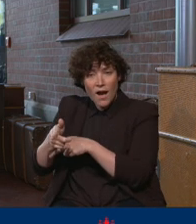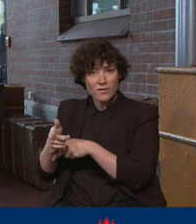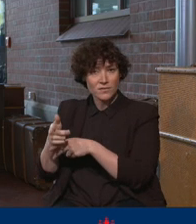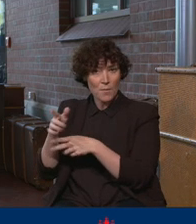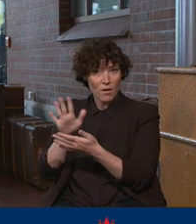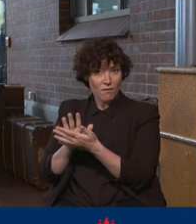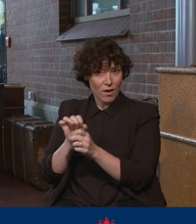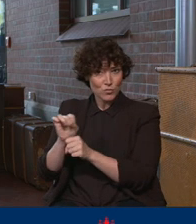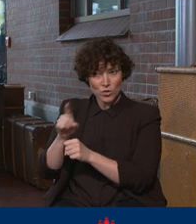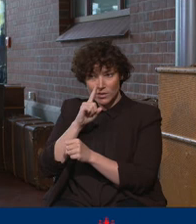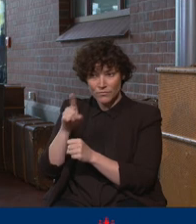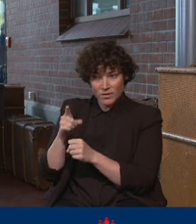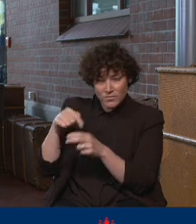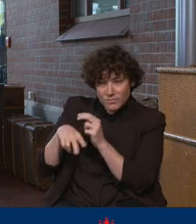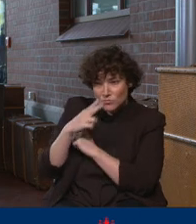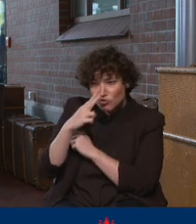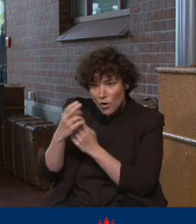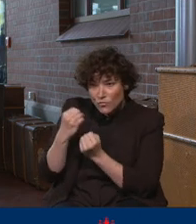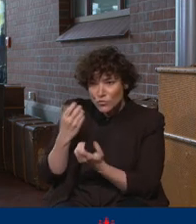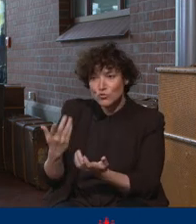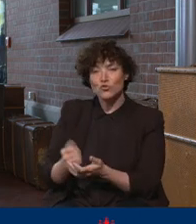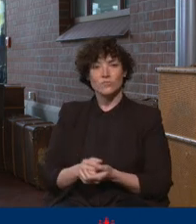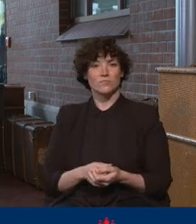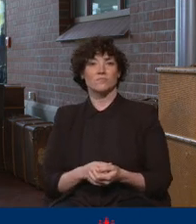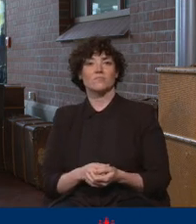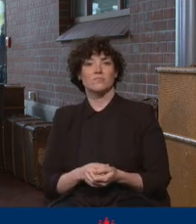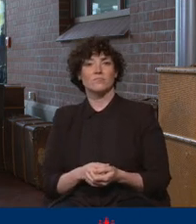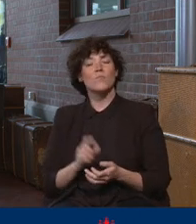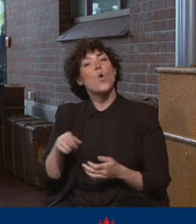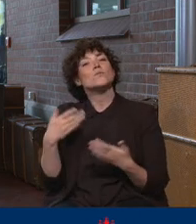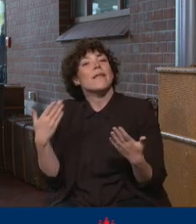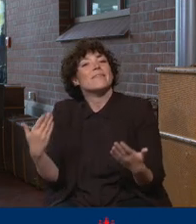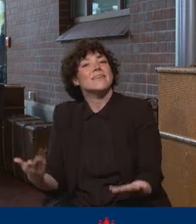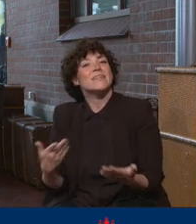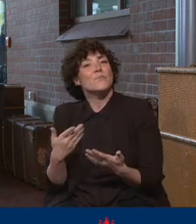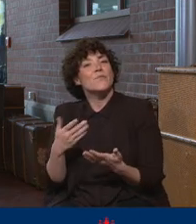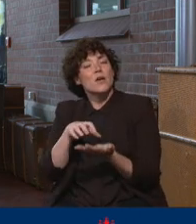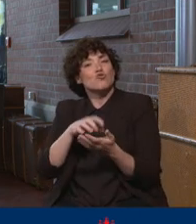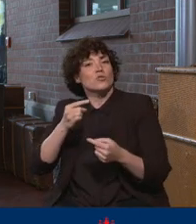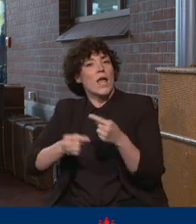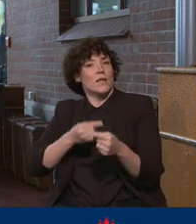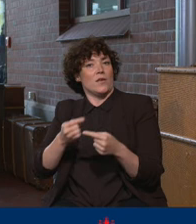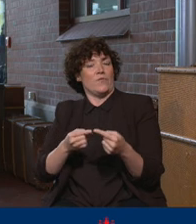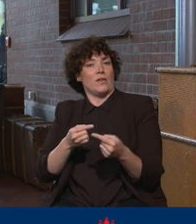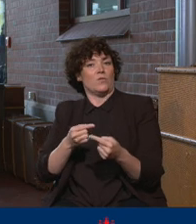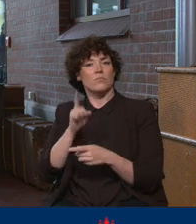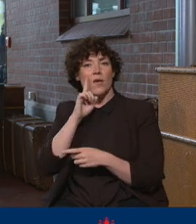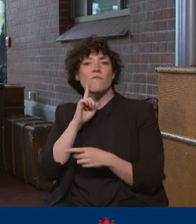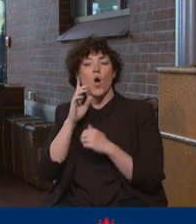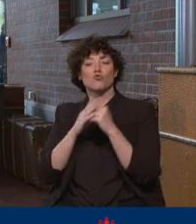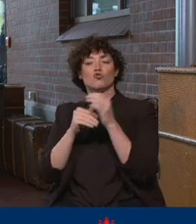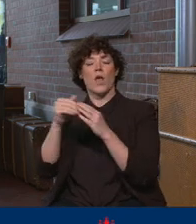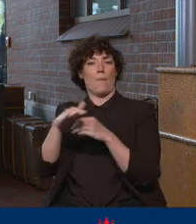ort wo unglaublich viel schon passiert ist an einem hotspot wenn man so will der stadtentwicklung der nächsten frau stapelfeldt etwas gesagt 10